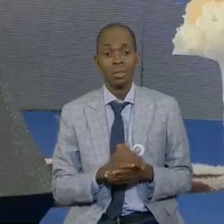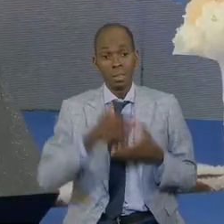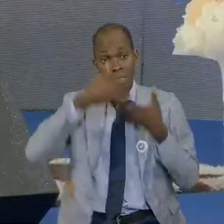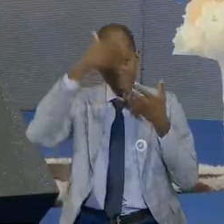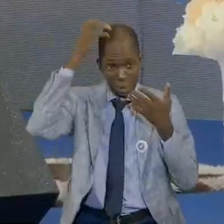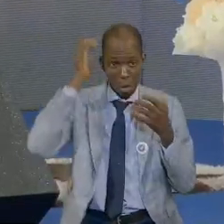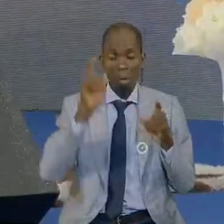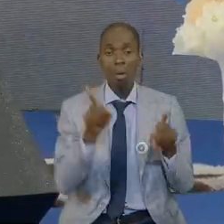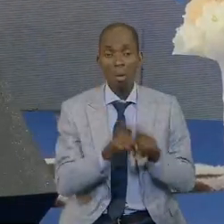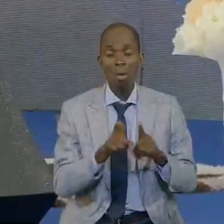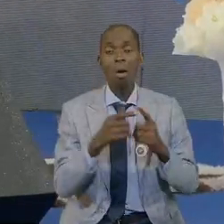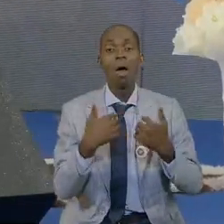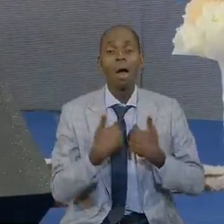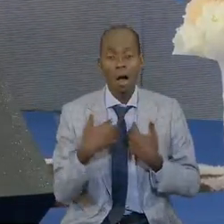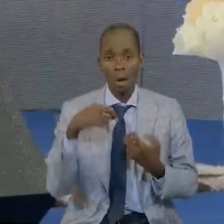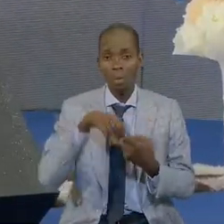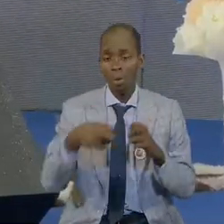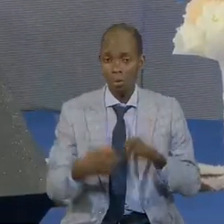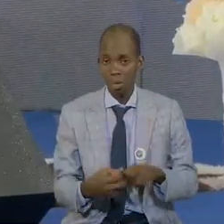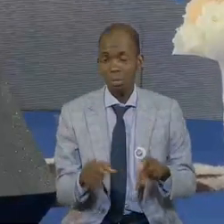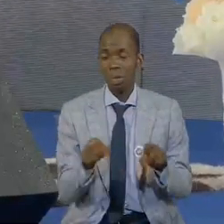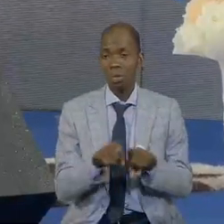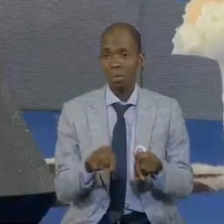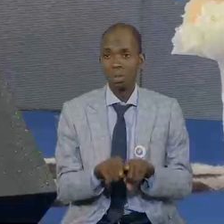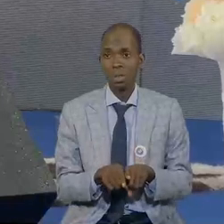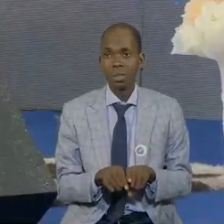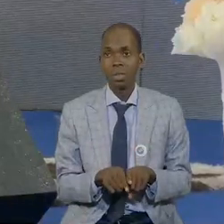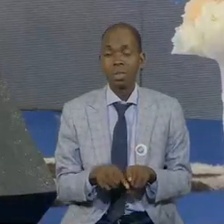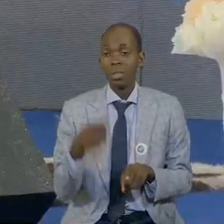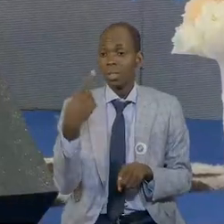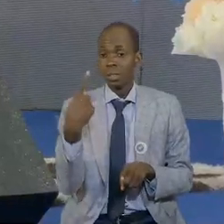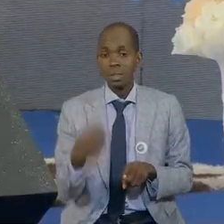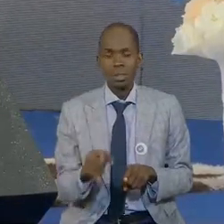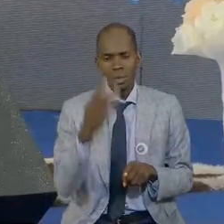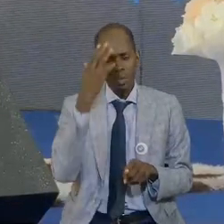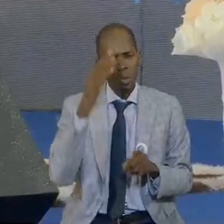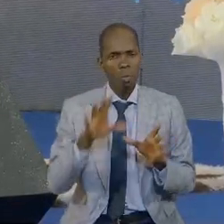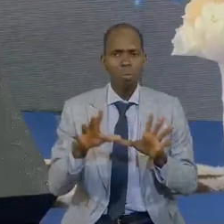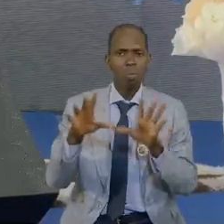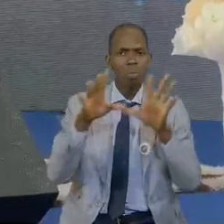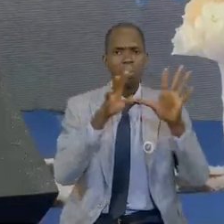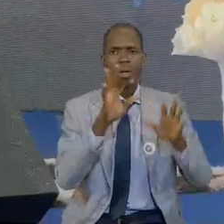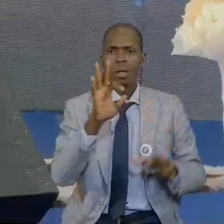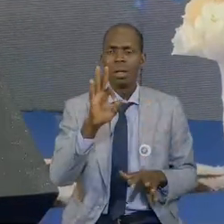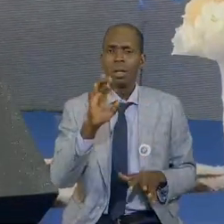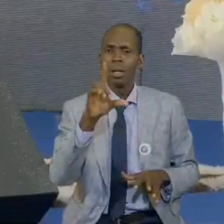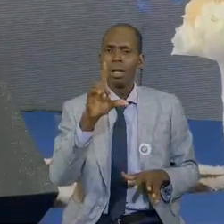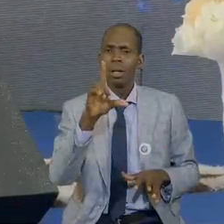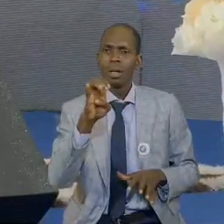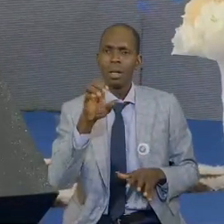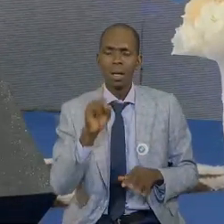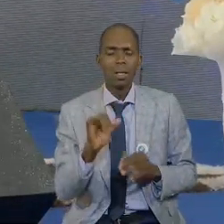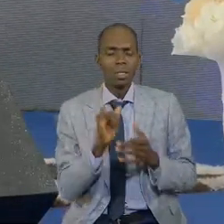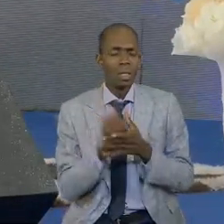problems. Ces lions aussi ont des problèmes. The flies, small, small flies that irritate their eyes, you